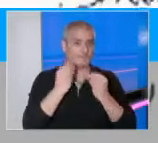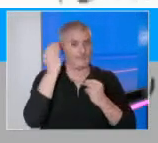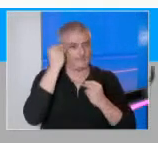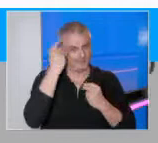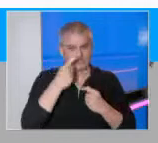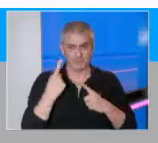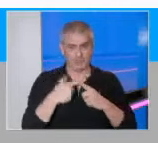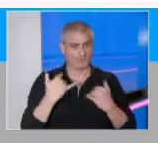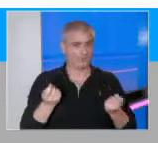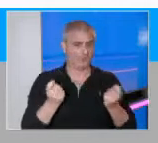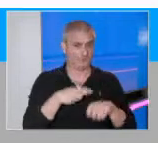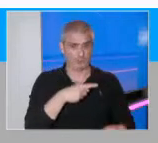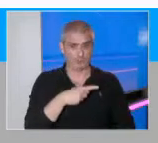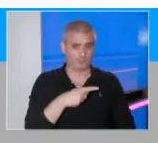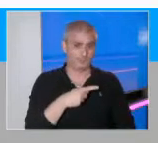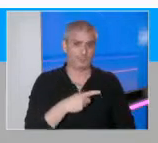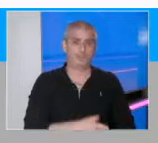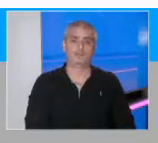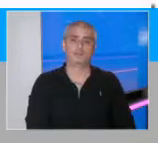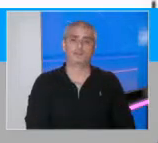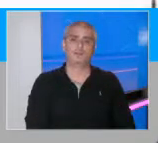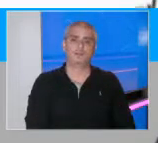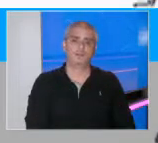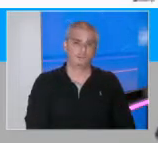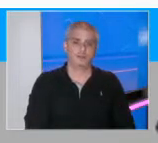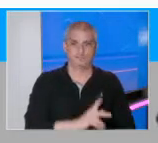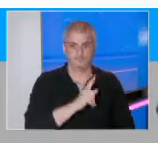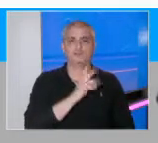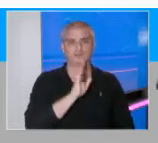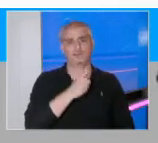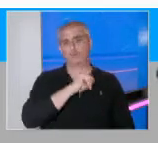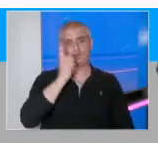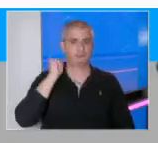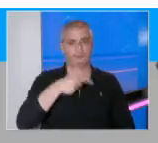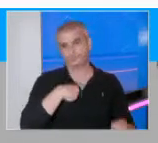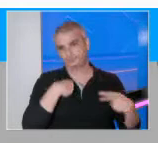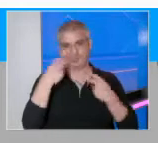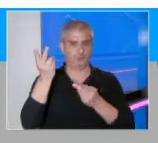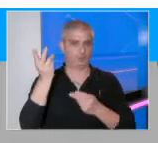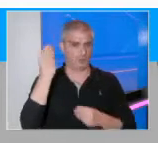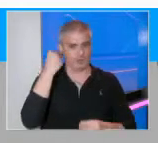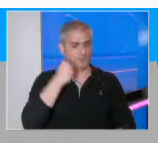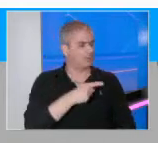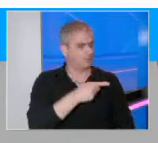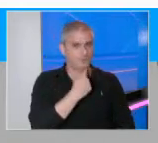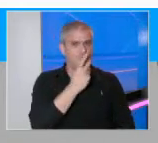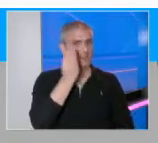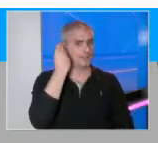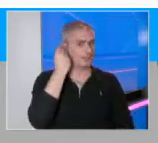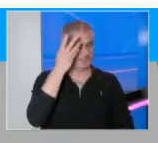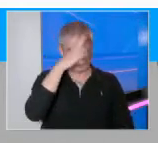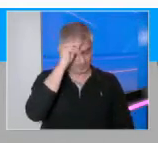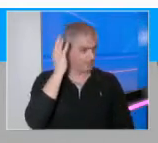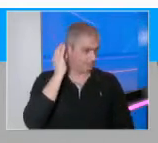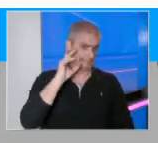שעד עכשיו היו סגורים כולם כי הם כפופים למשרד החינוך, גם הם יחזרו מחר בהוראת הרבנים. תראה, אבי, אתה אומר שהתלמידים ועכשיו התלמידות